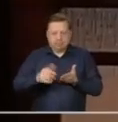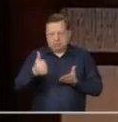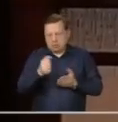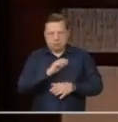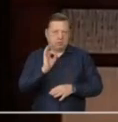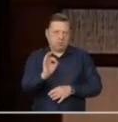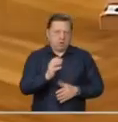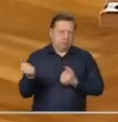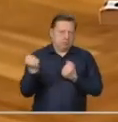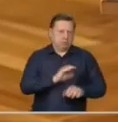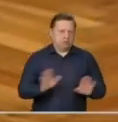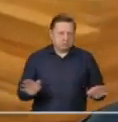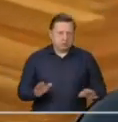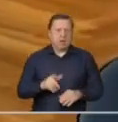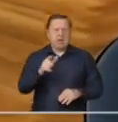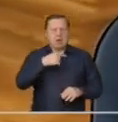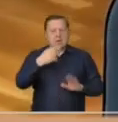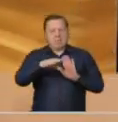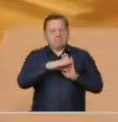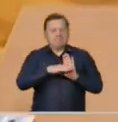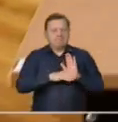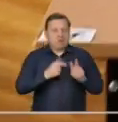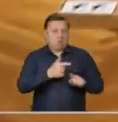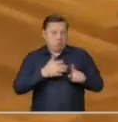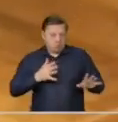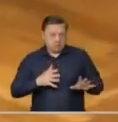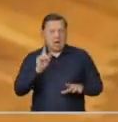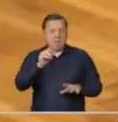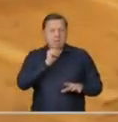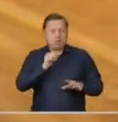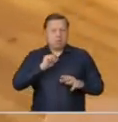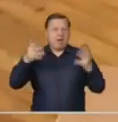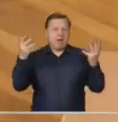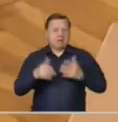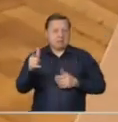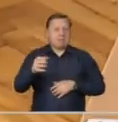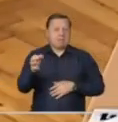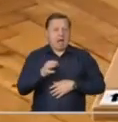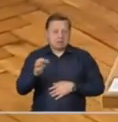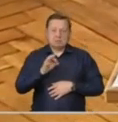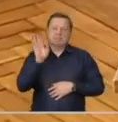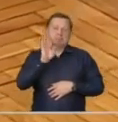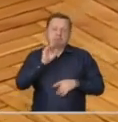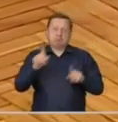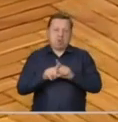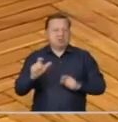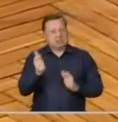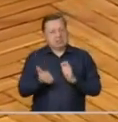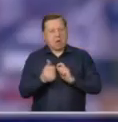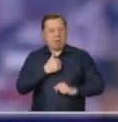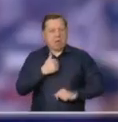Mimo zaostrzenia niektórych obostrzeń na Warmii i Mazurach, próbny egzamin dojrzałości odbędzie się tam na takich samych zasadach jak w całej Polsce.